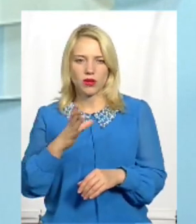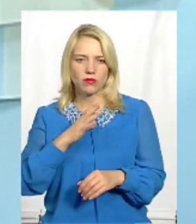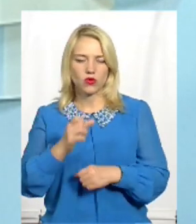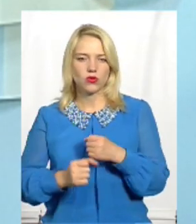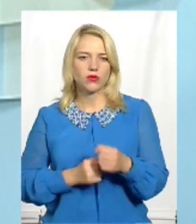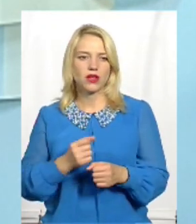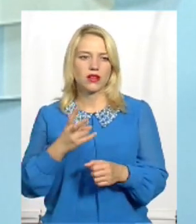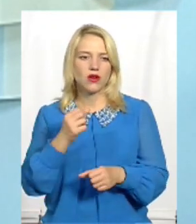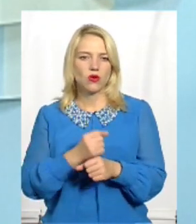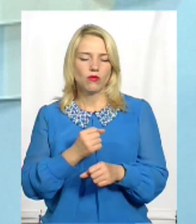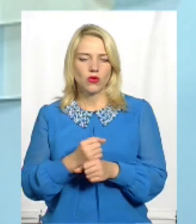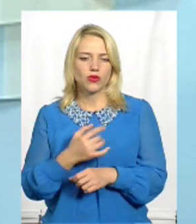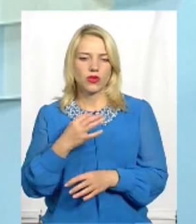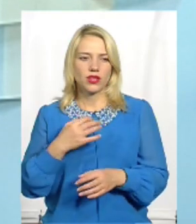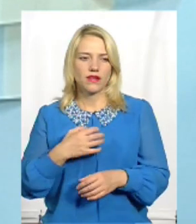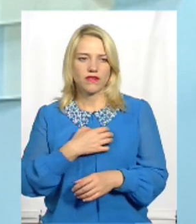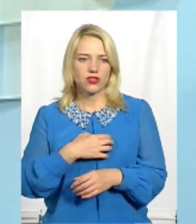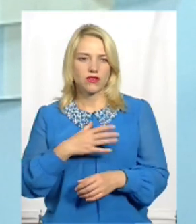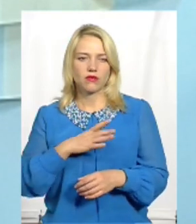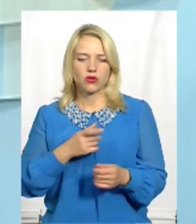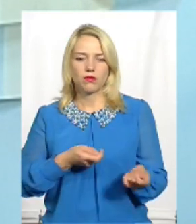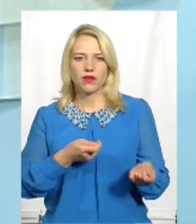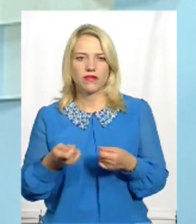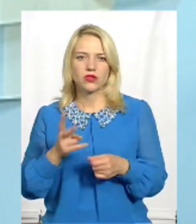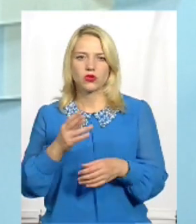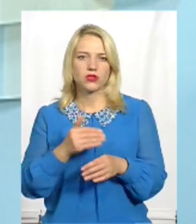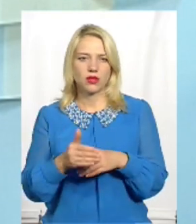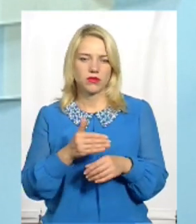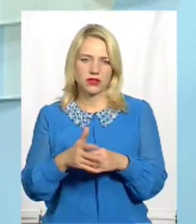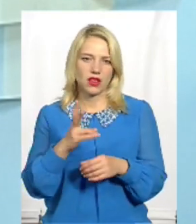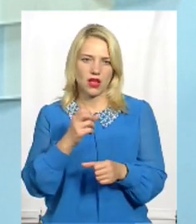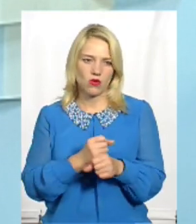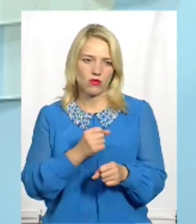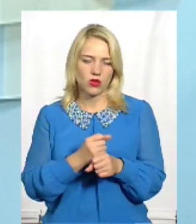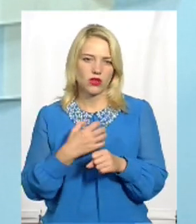роботу. Ну, і природно, що в першу чергу треба було перевезти людей, які запізнювалися на роботу.